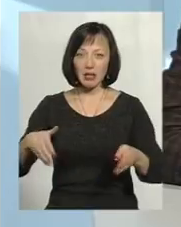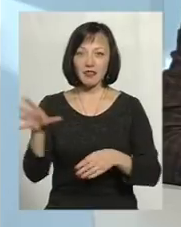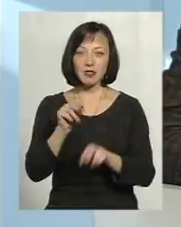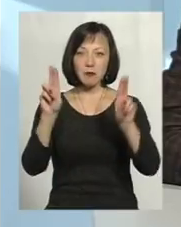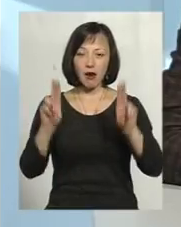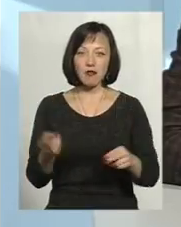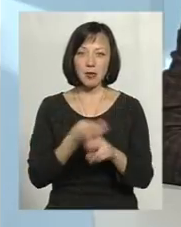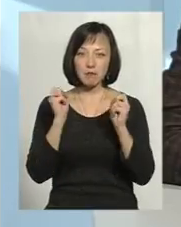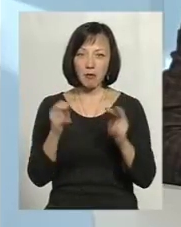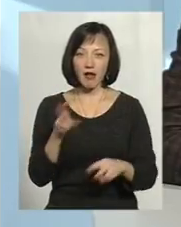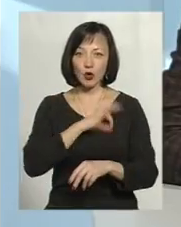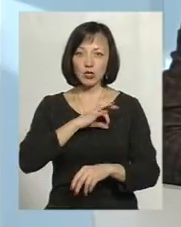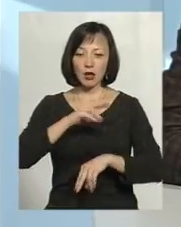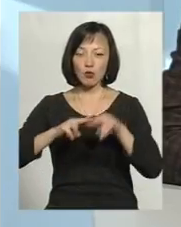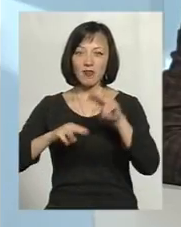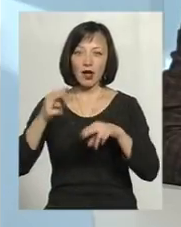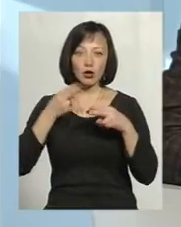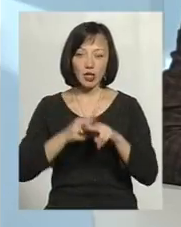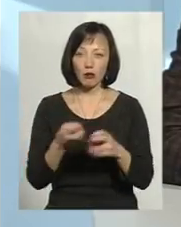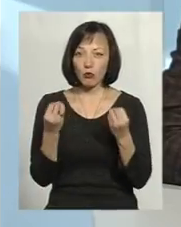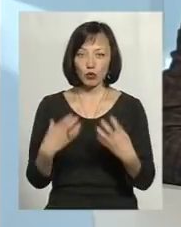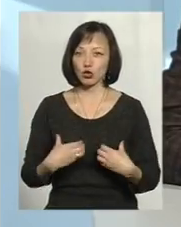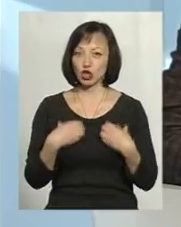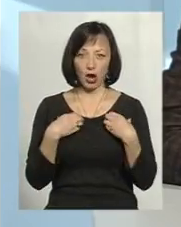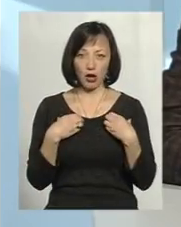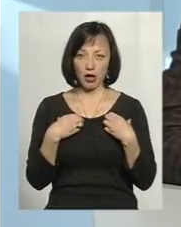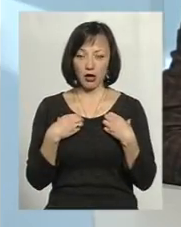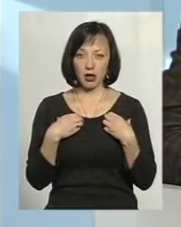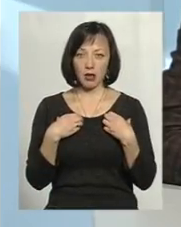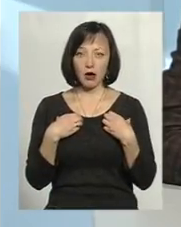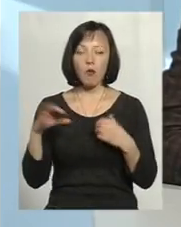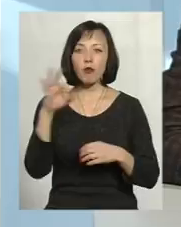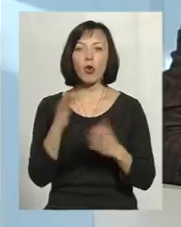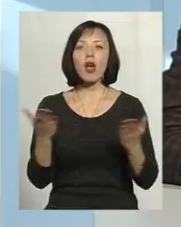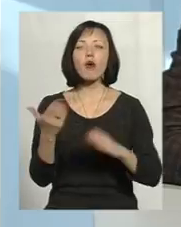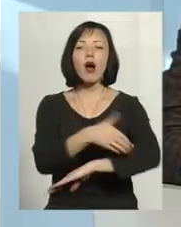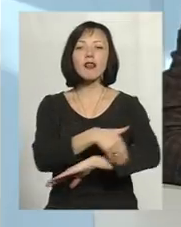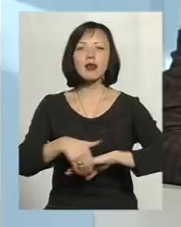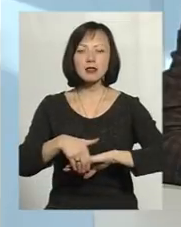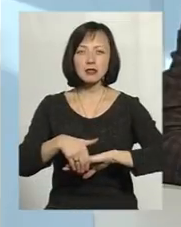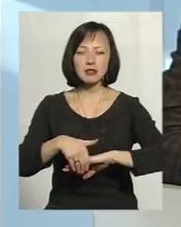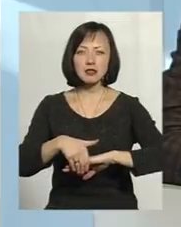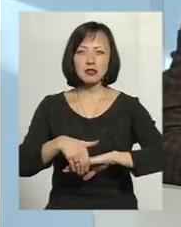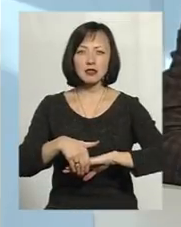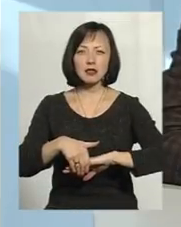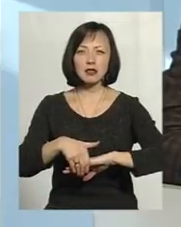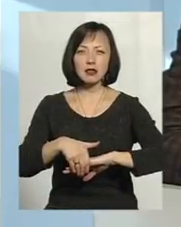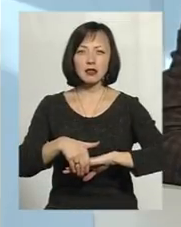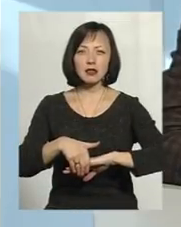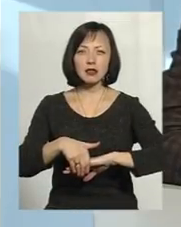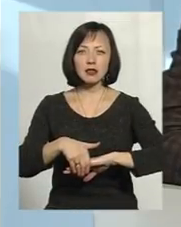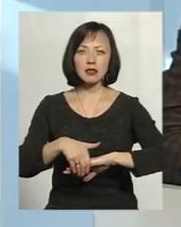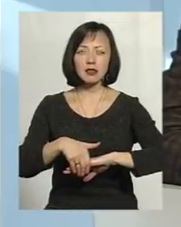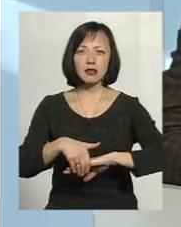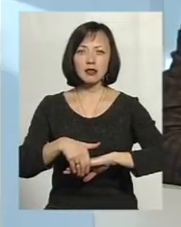безпеки використання будівельної техніки. Просто жах. Про яку адресу йдеться? Чому приходом вас до мера стало набагато